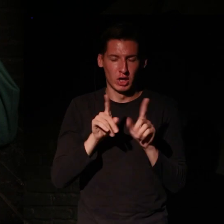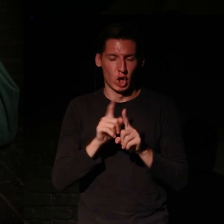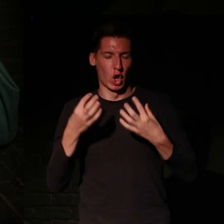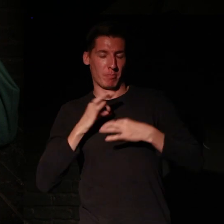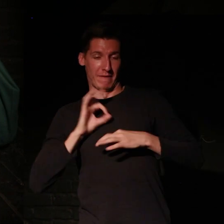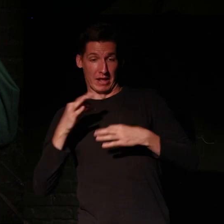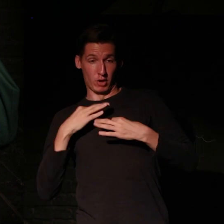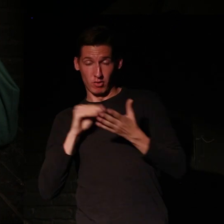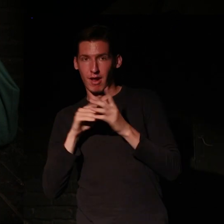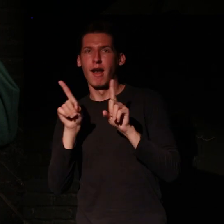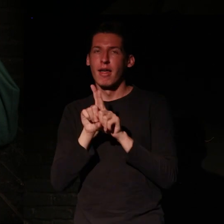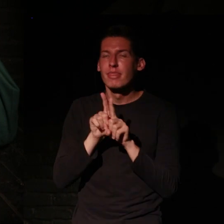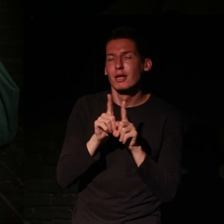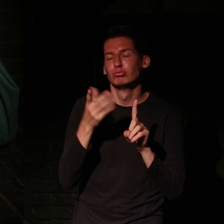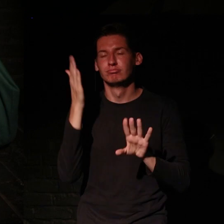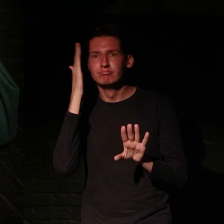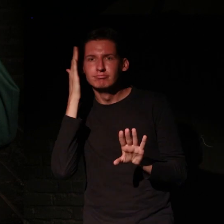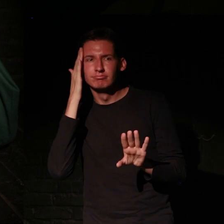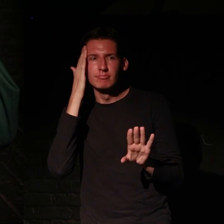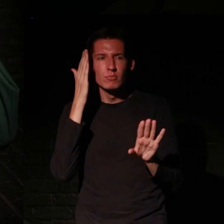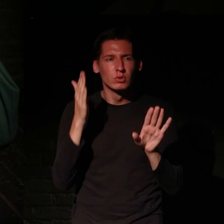też znajomość